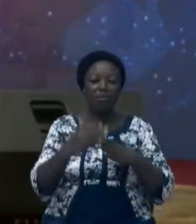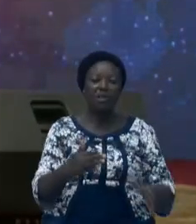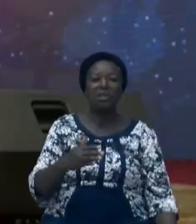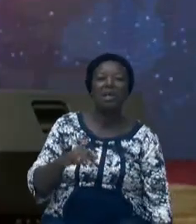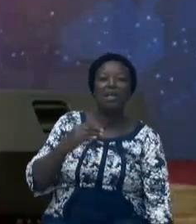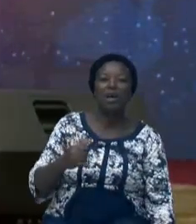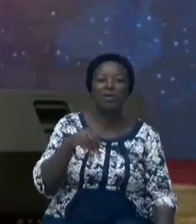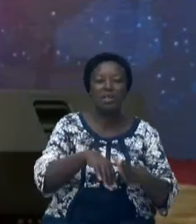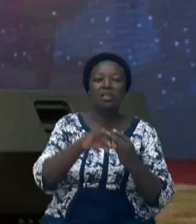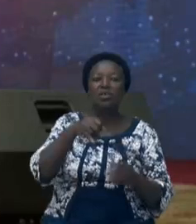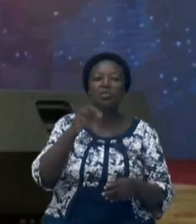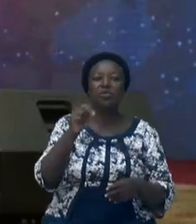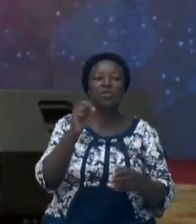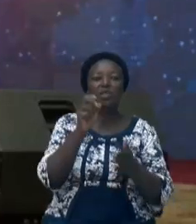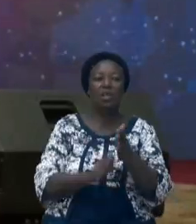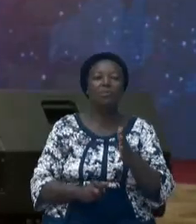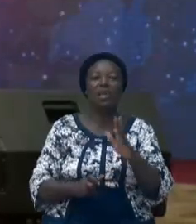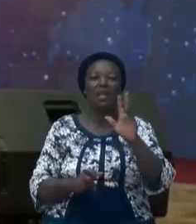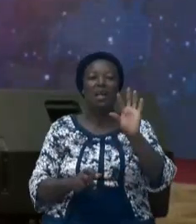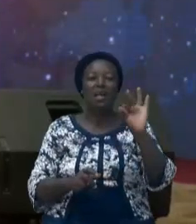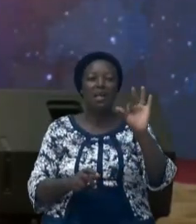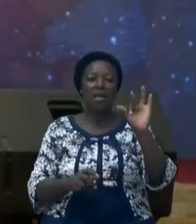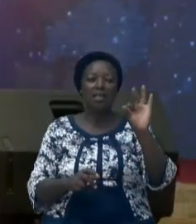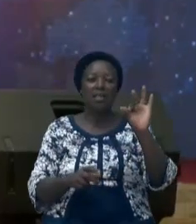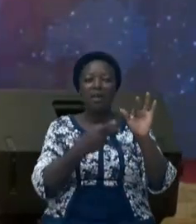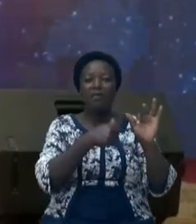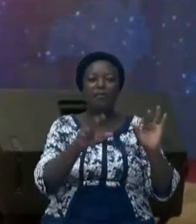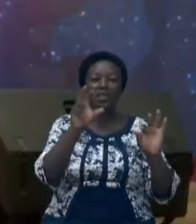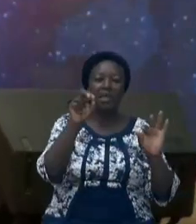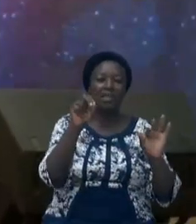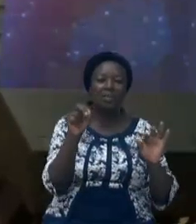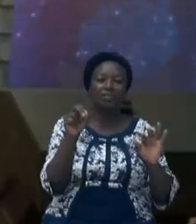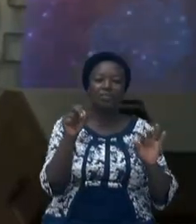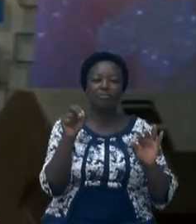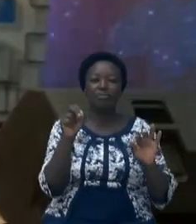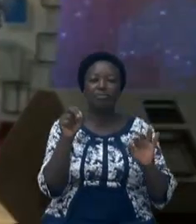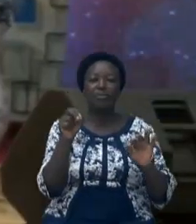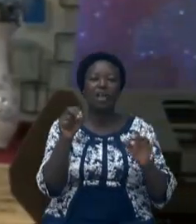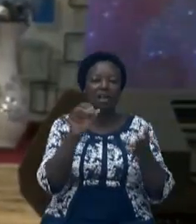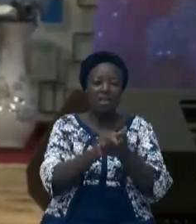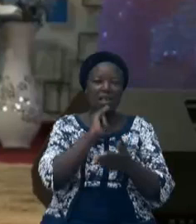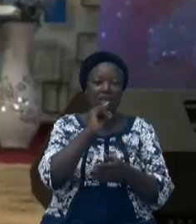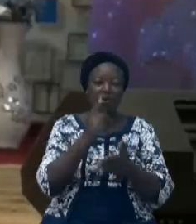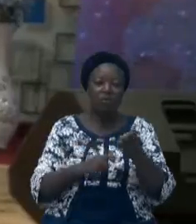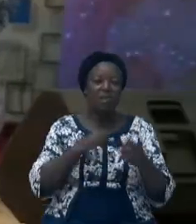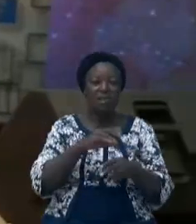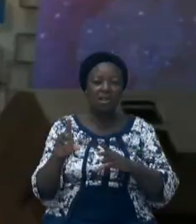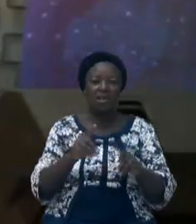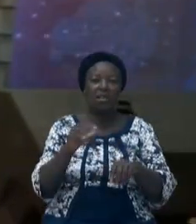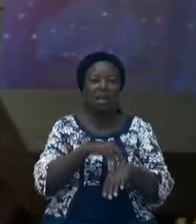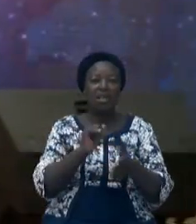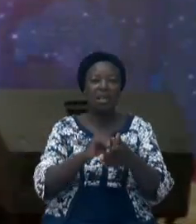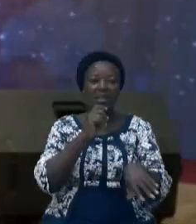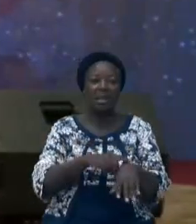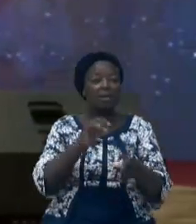l'expiration accompli voyageant chapitre 19 13 h à